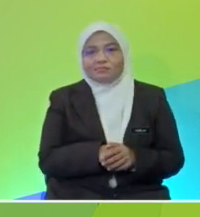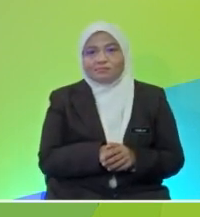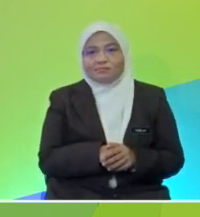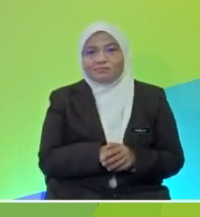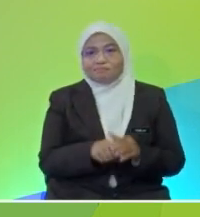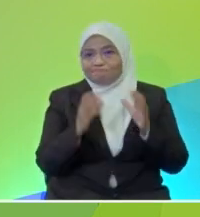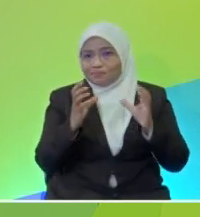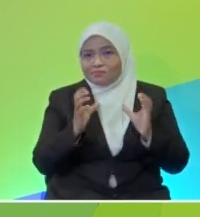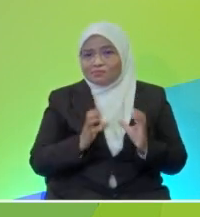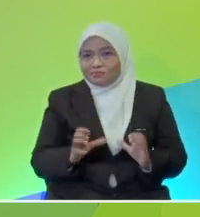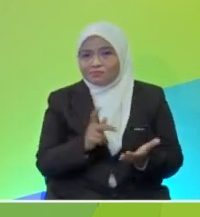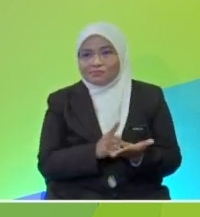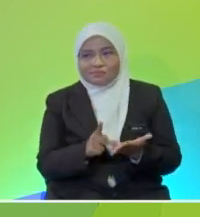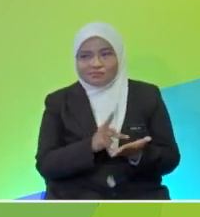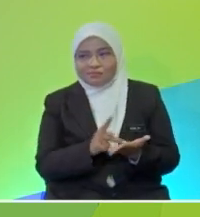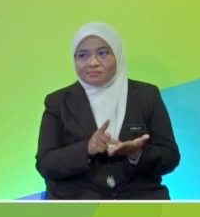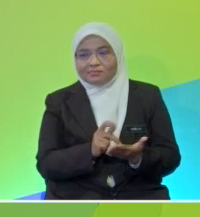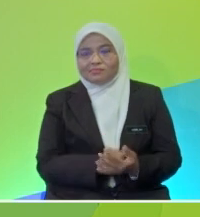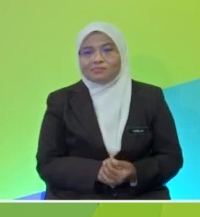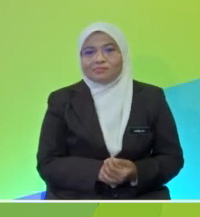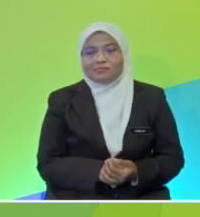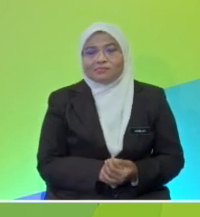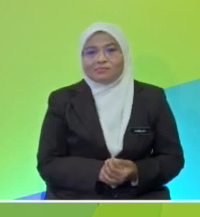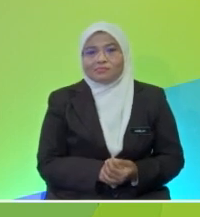kita dapat jawaban kita adalah nilai